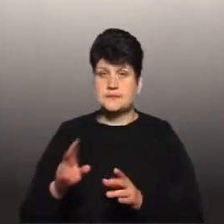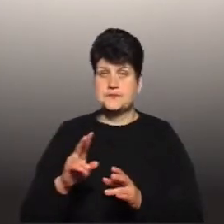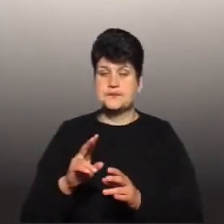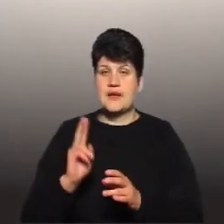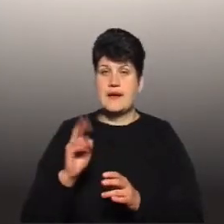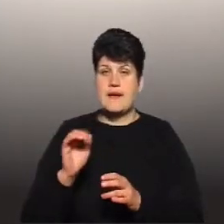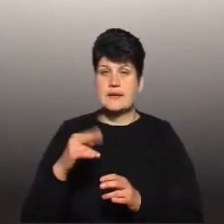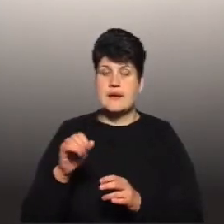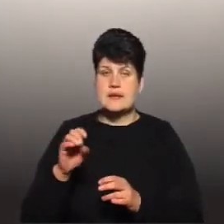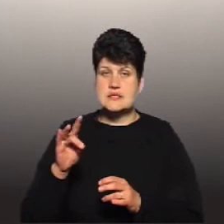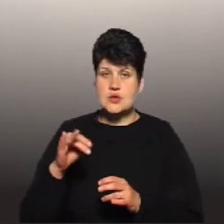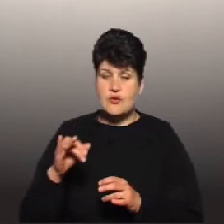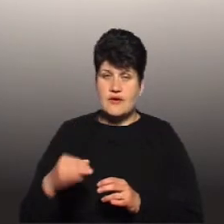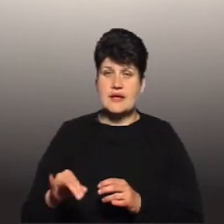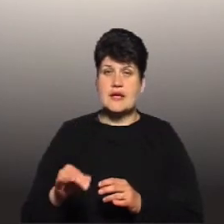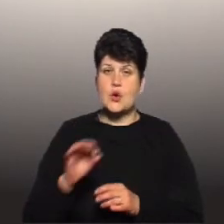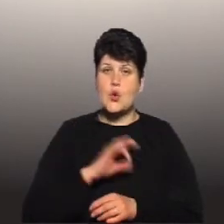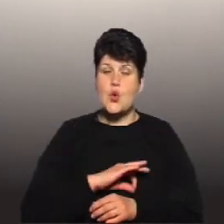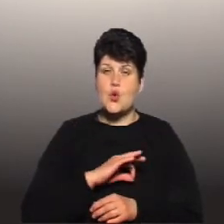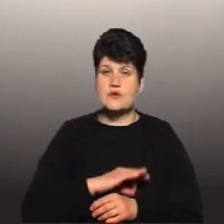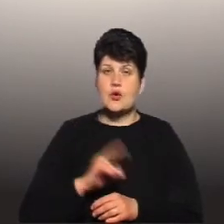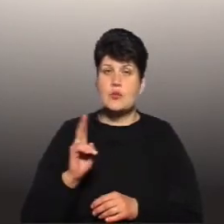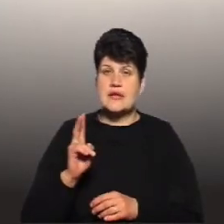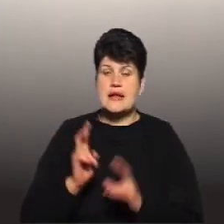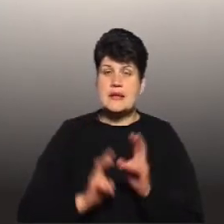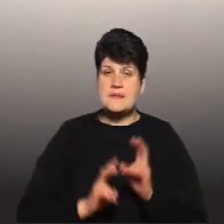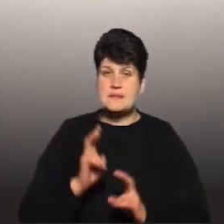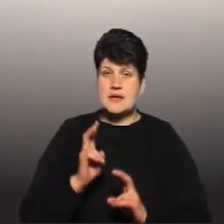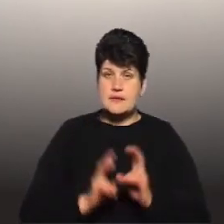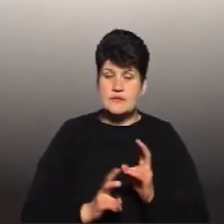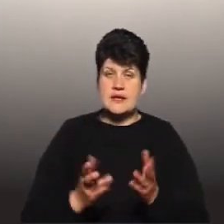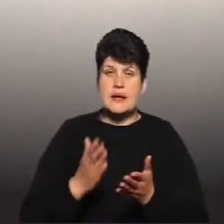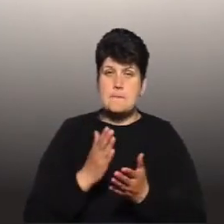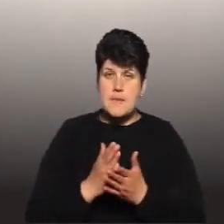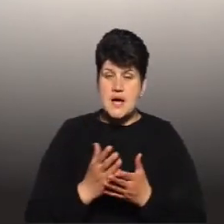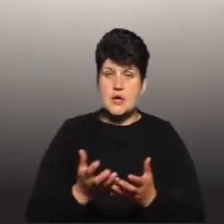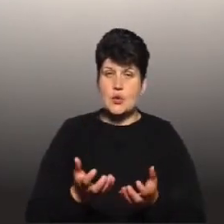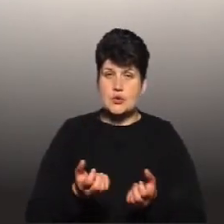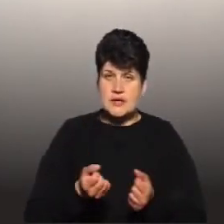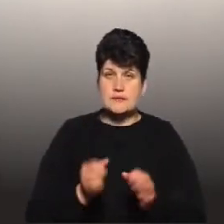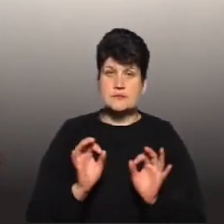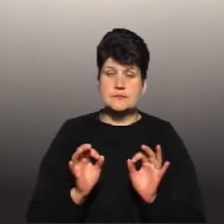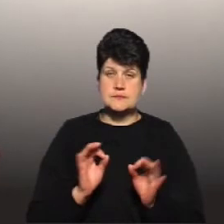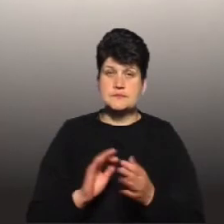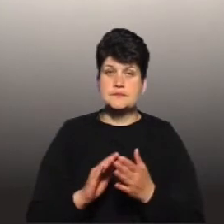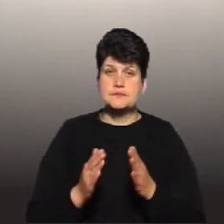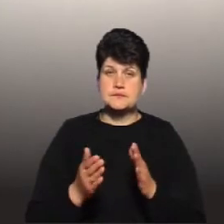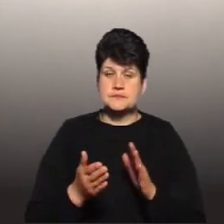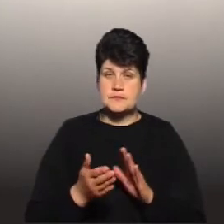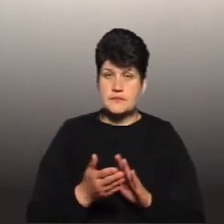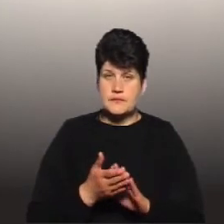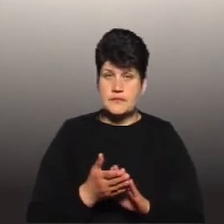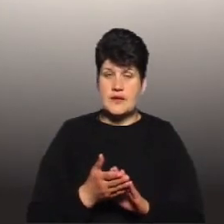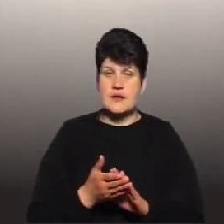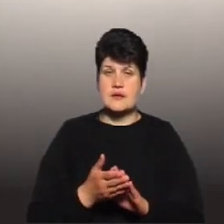користувача мається на увазі комунальне підприємство, яке має утримувати належним чином, ну, мені знову аж не